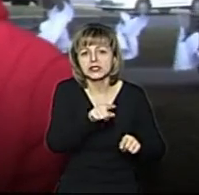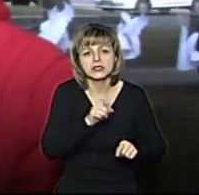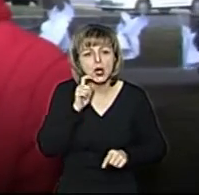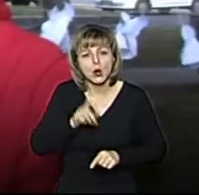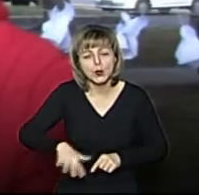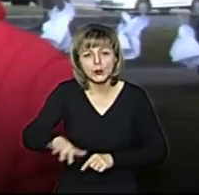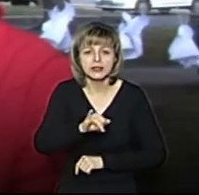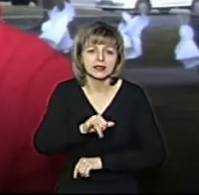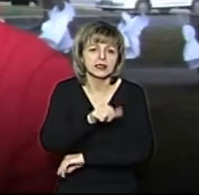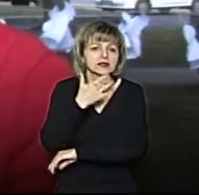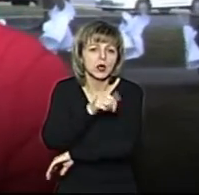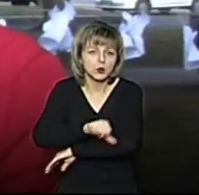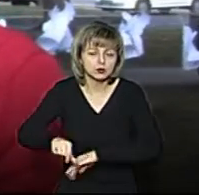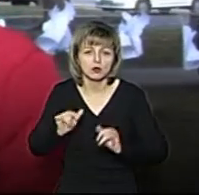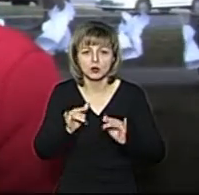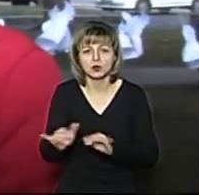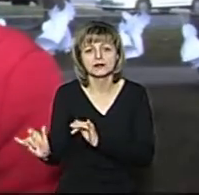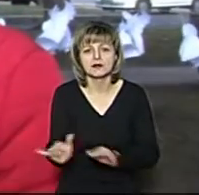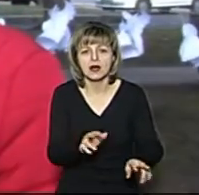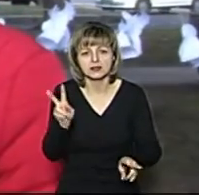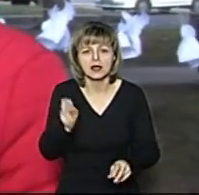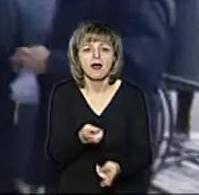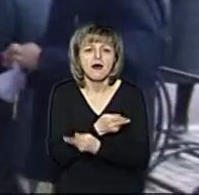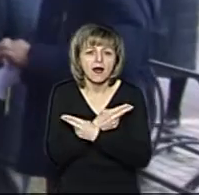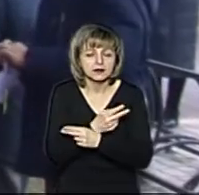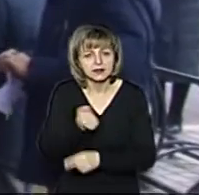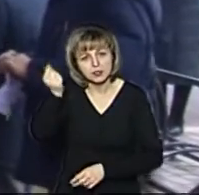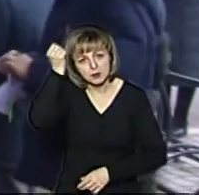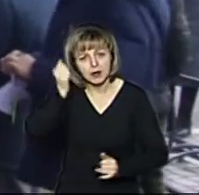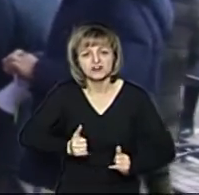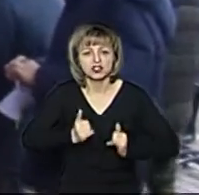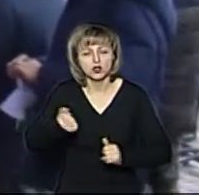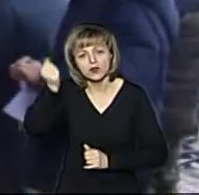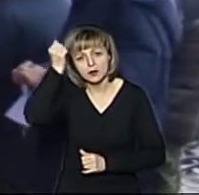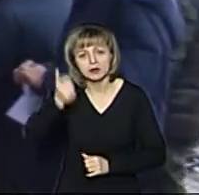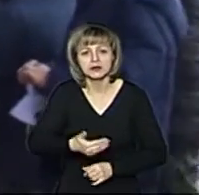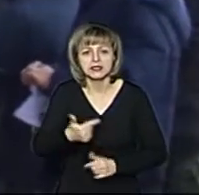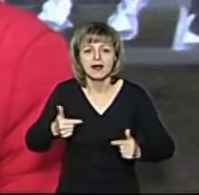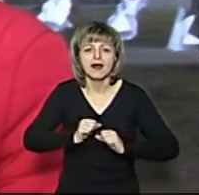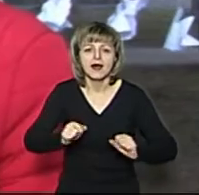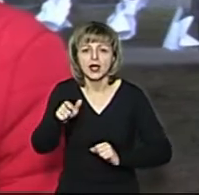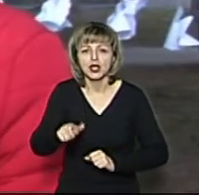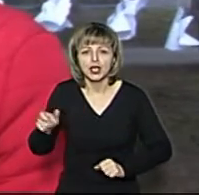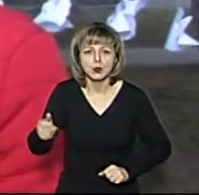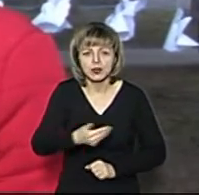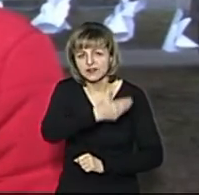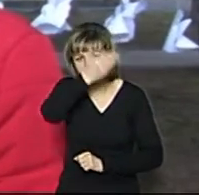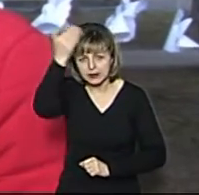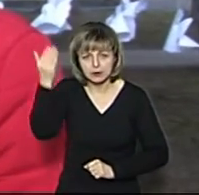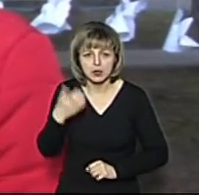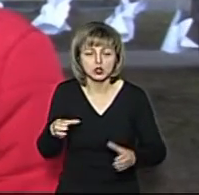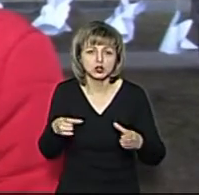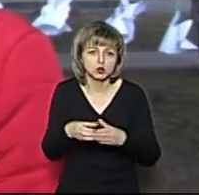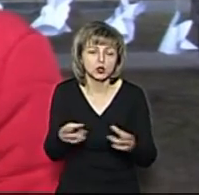за кордоном проходить акція «Ангели пам'яті». Вшановуємо пам'ять героїв Небесної Сотні. Потрібно однозначно і